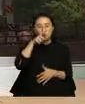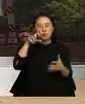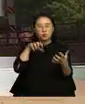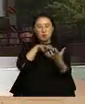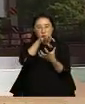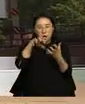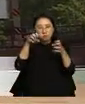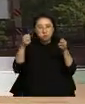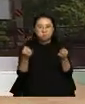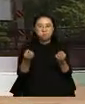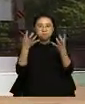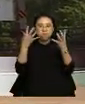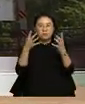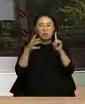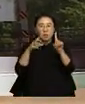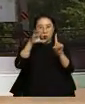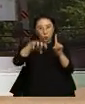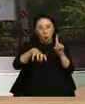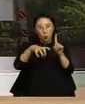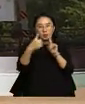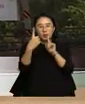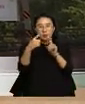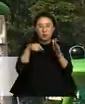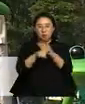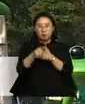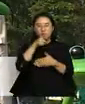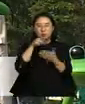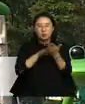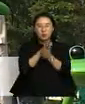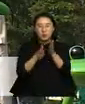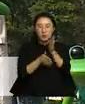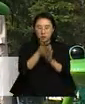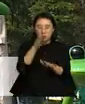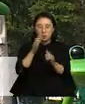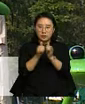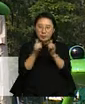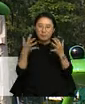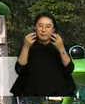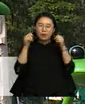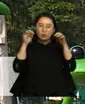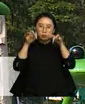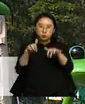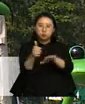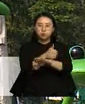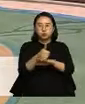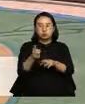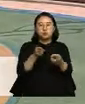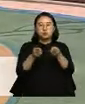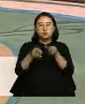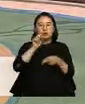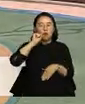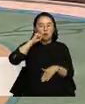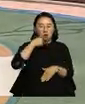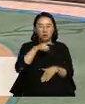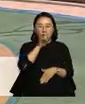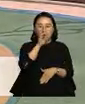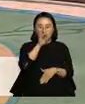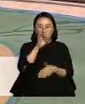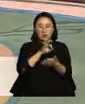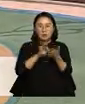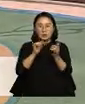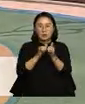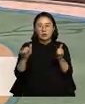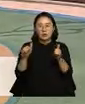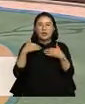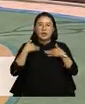물안개 분사장치 한 곳이 대상입니다. 야외 물놀이시설 특성상 사람이 많이 몰려 출입 통제가 어렵고 주